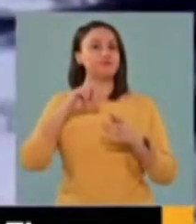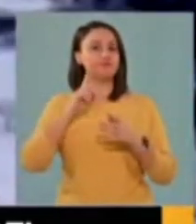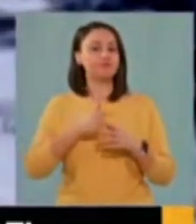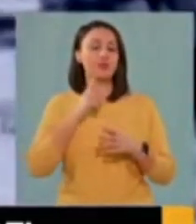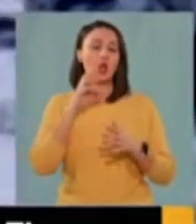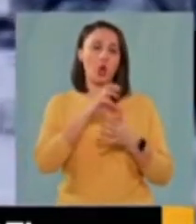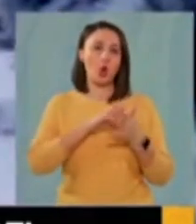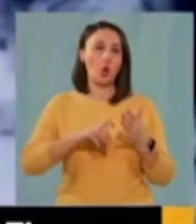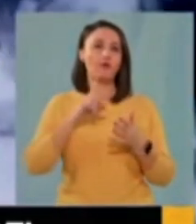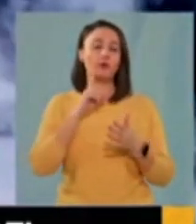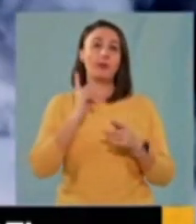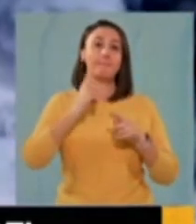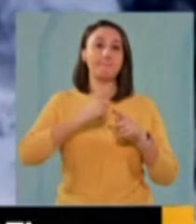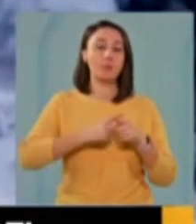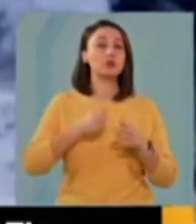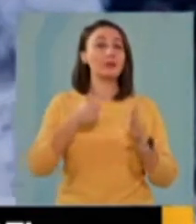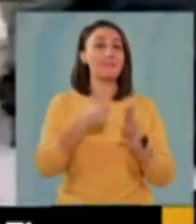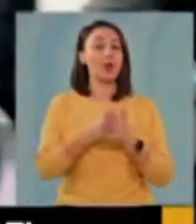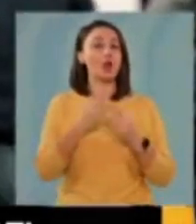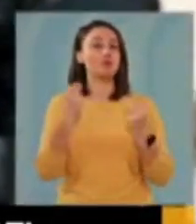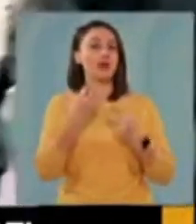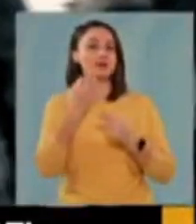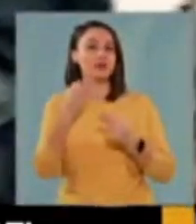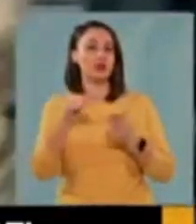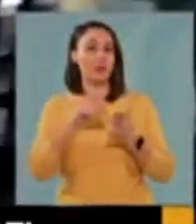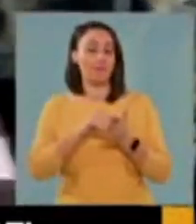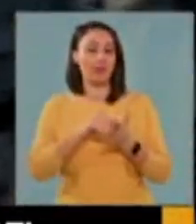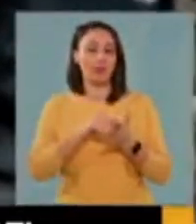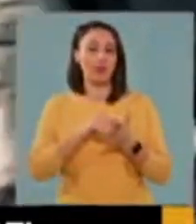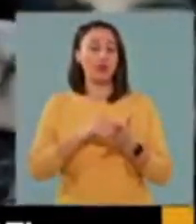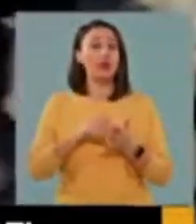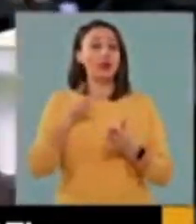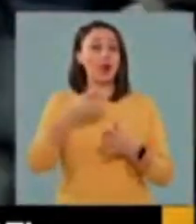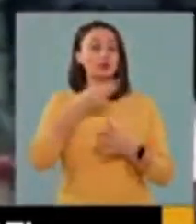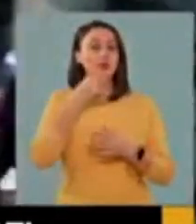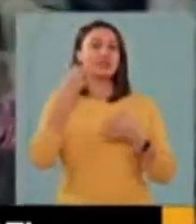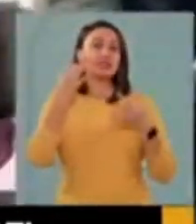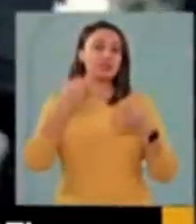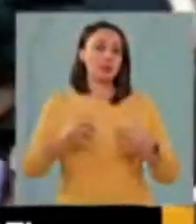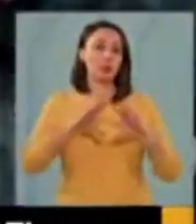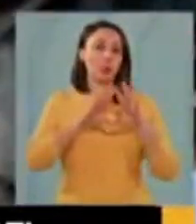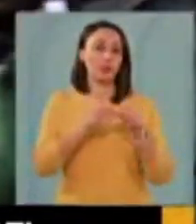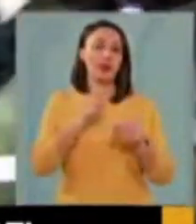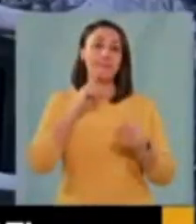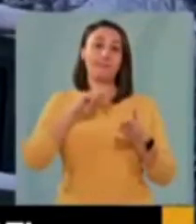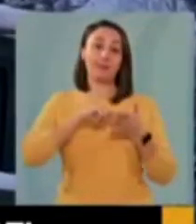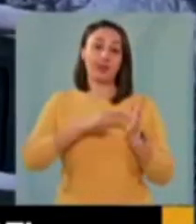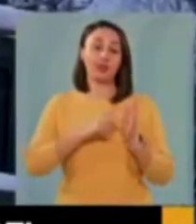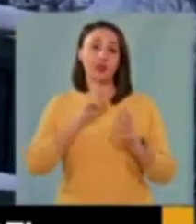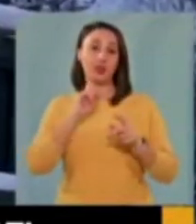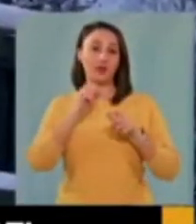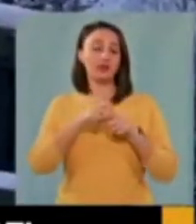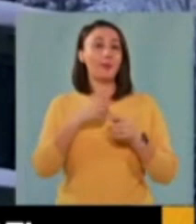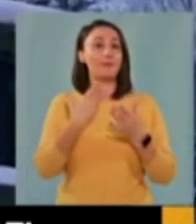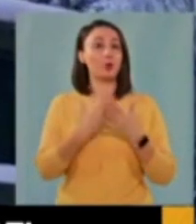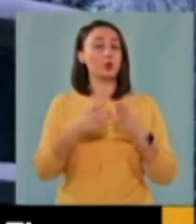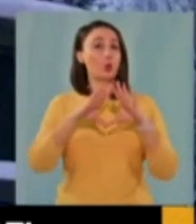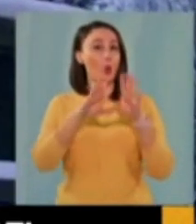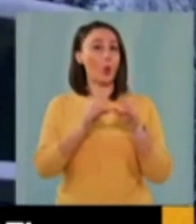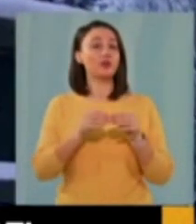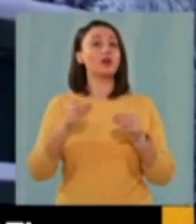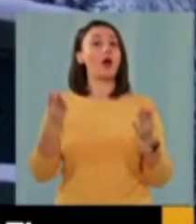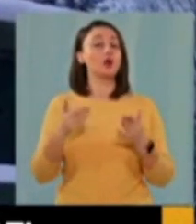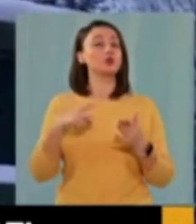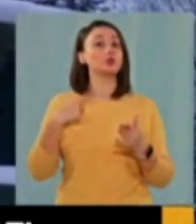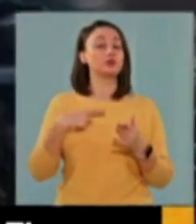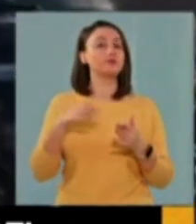necesar, locurile vor fi suplimentate până la câteva zeci de mii. De asemenea, Dâncu dă asigurări că România este pregătită să intervină în cazul românilor care se